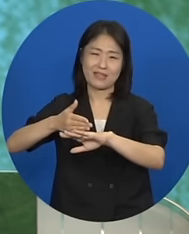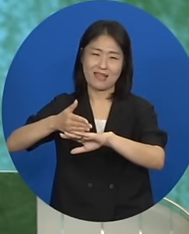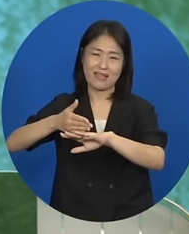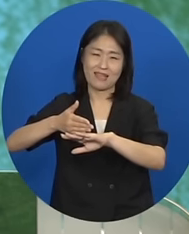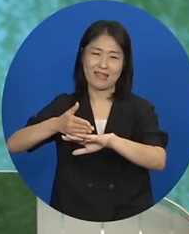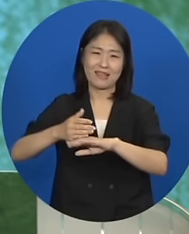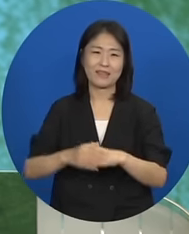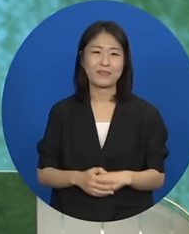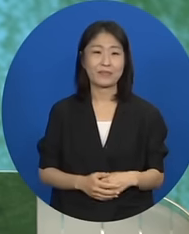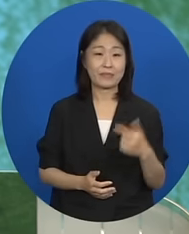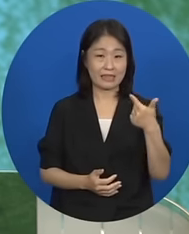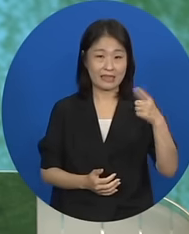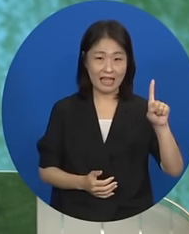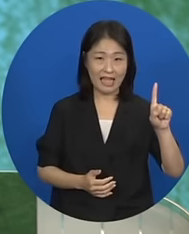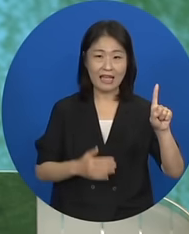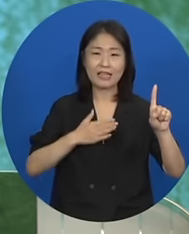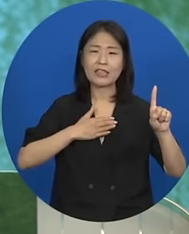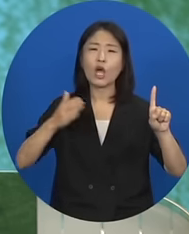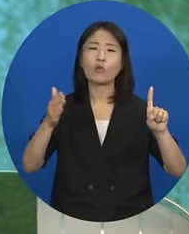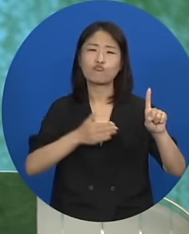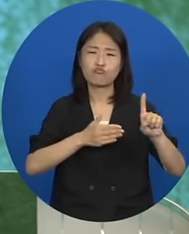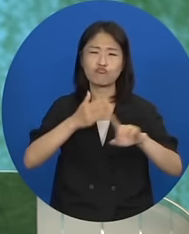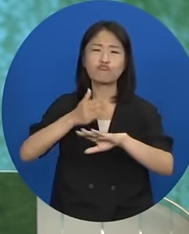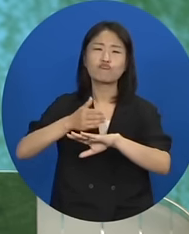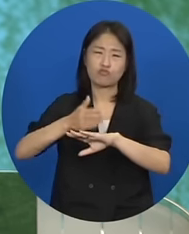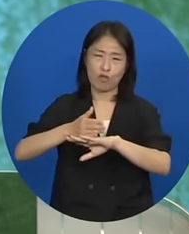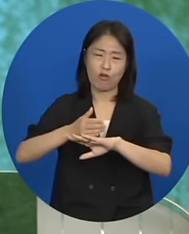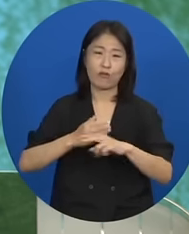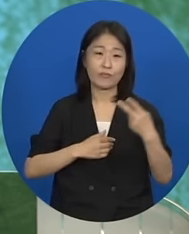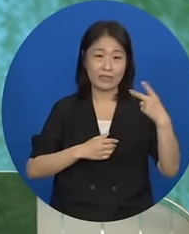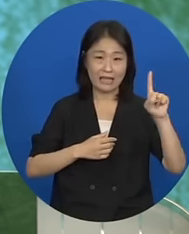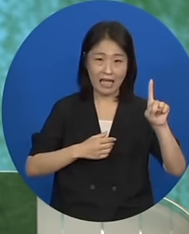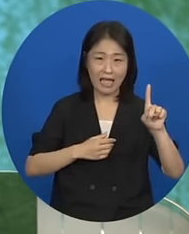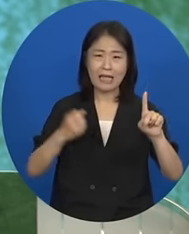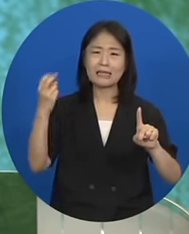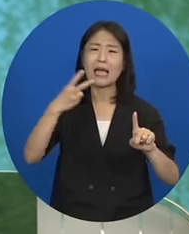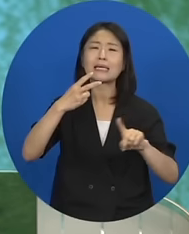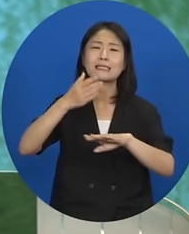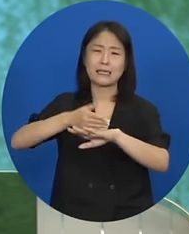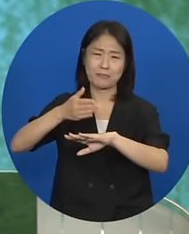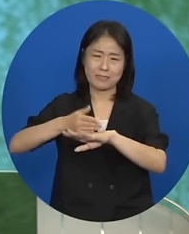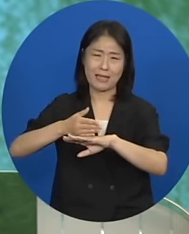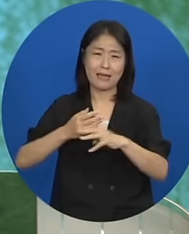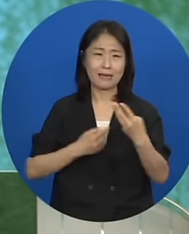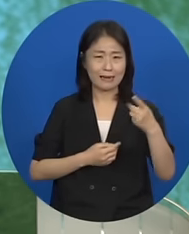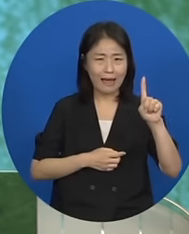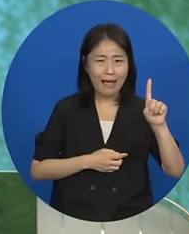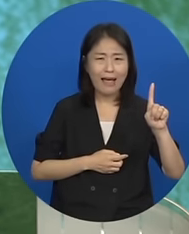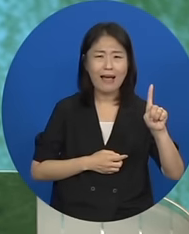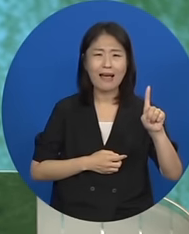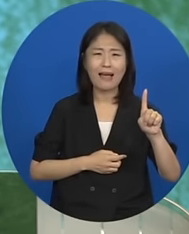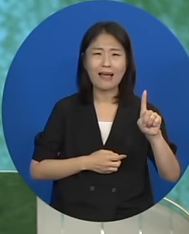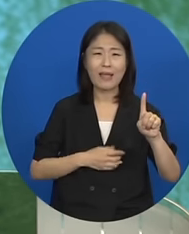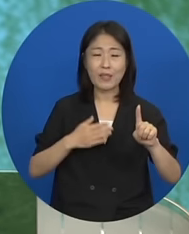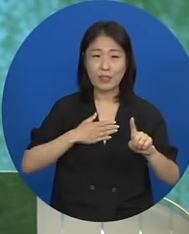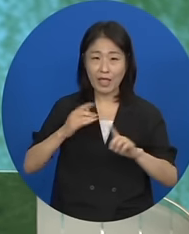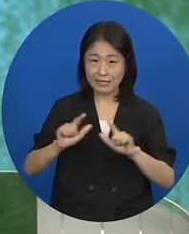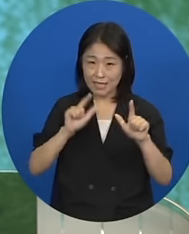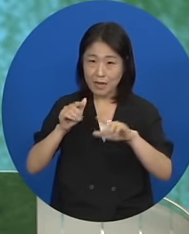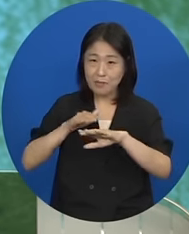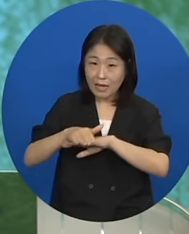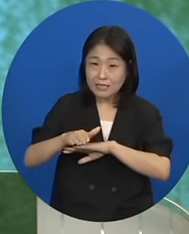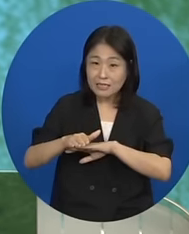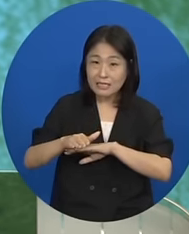감사하자 나부터 감사하자 아 다시 감사하자 아 라이프스타일이 감사가